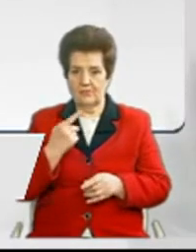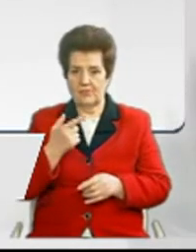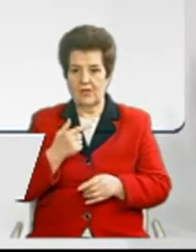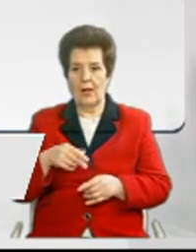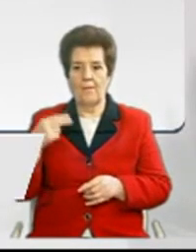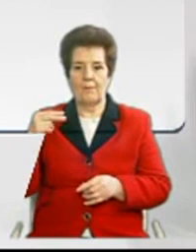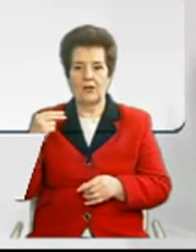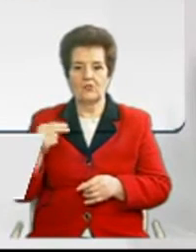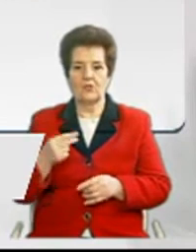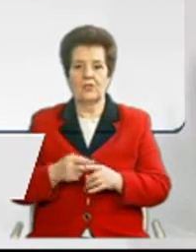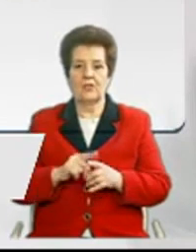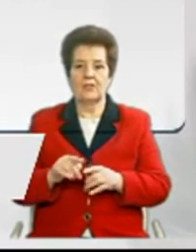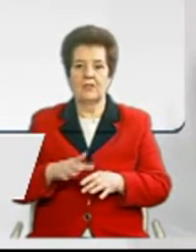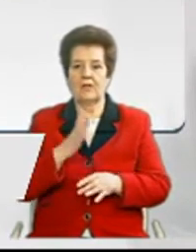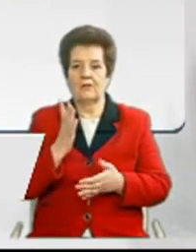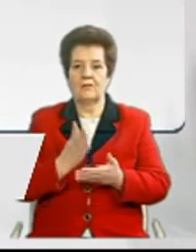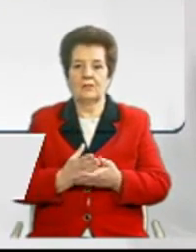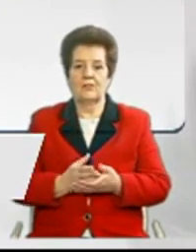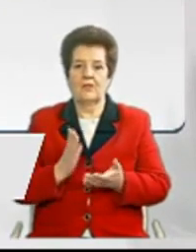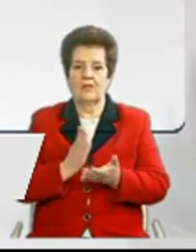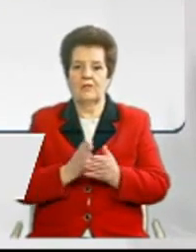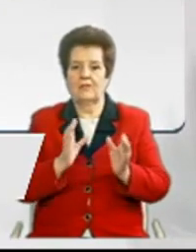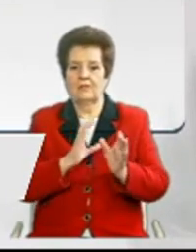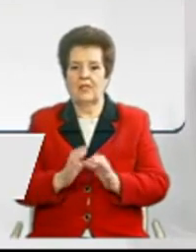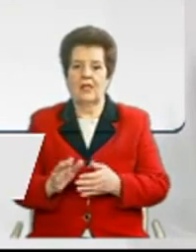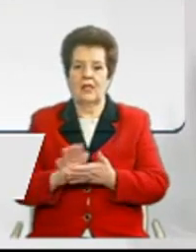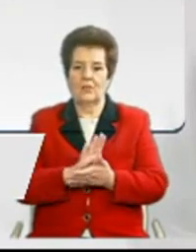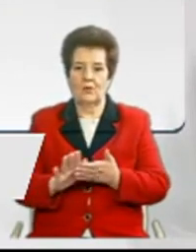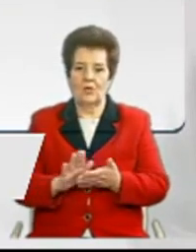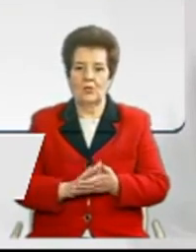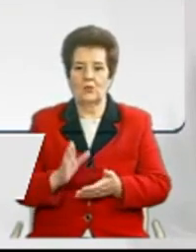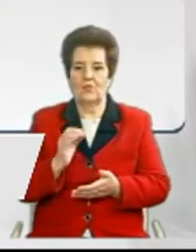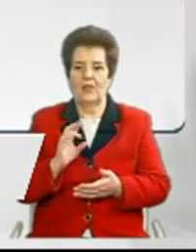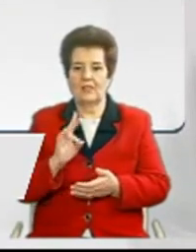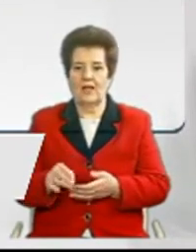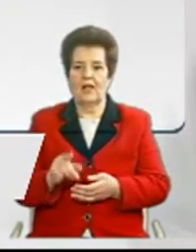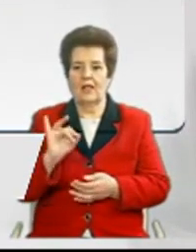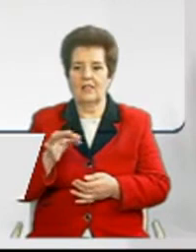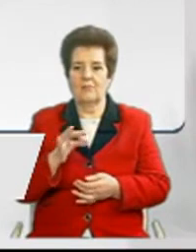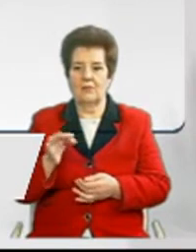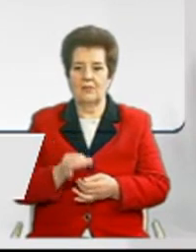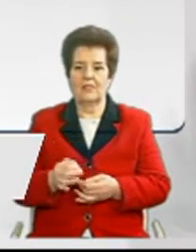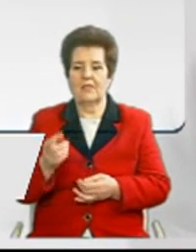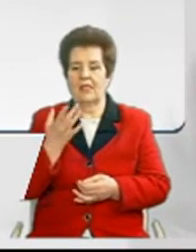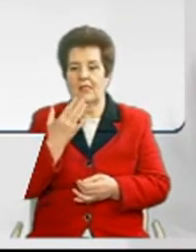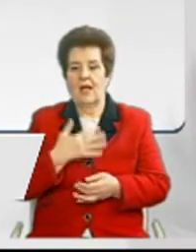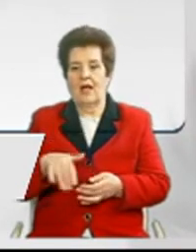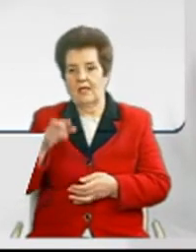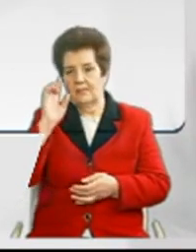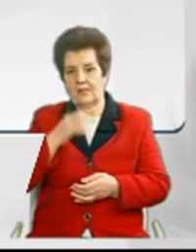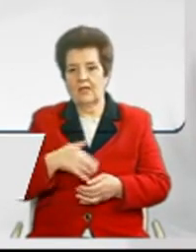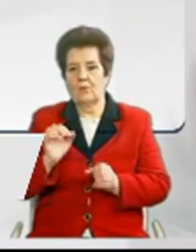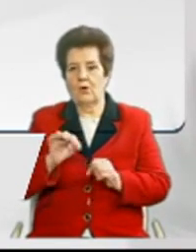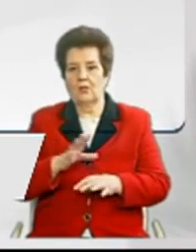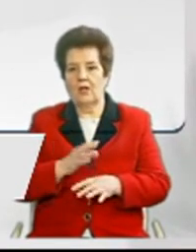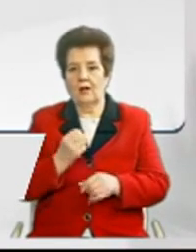Președintele Republicii Moldova reprezintă statul și este garantul suveranității, independenței naționale, al unității și integrității teritoriale a țării. Poate lua